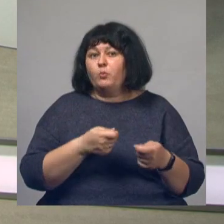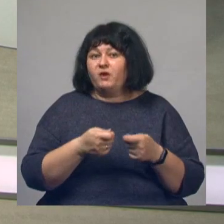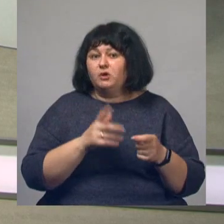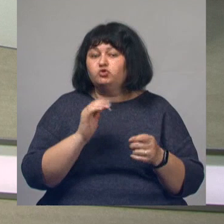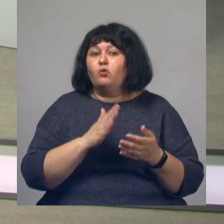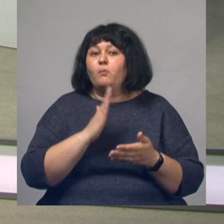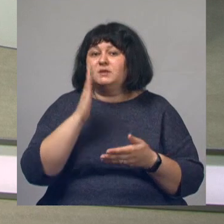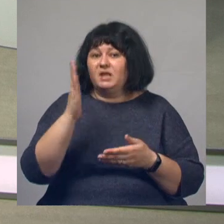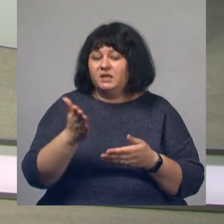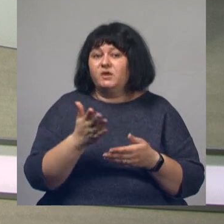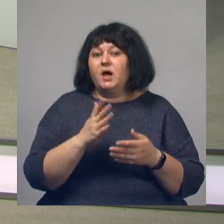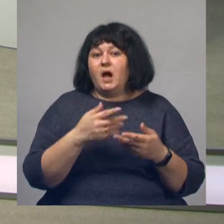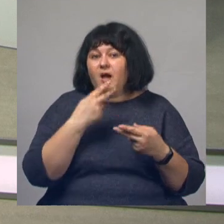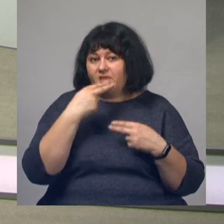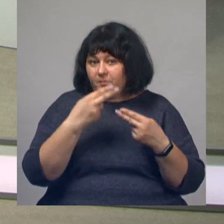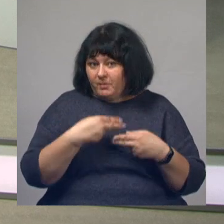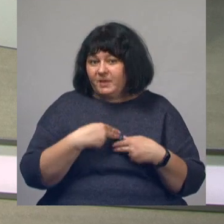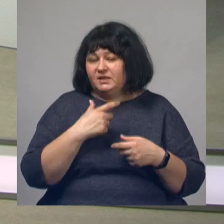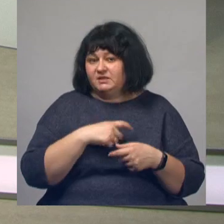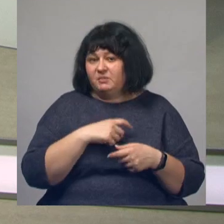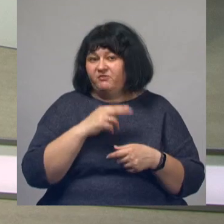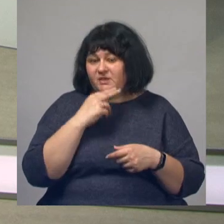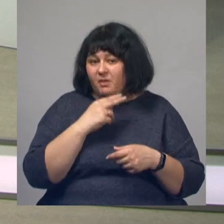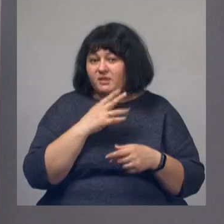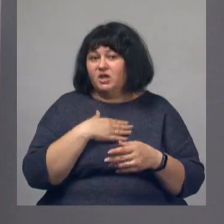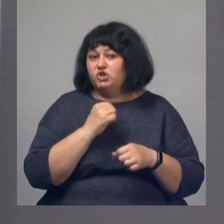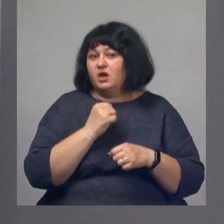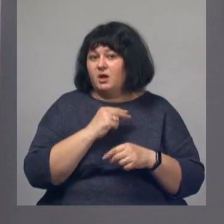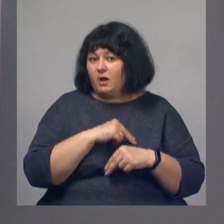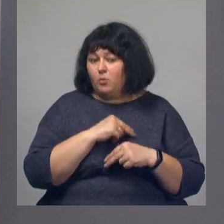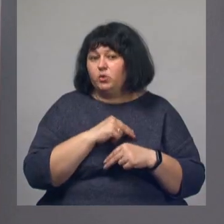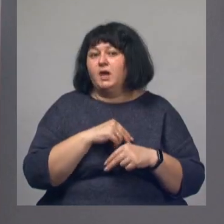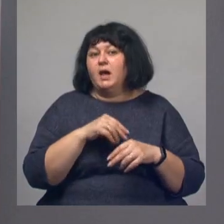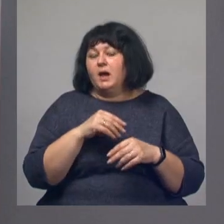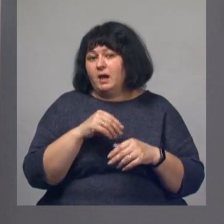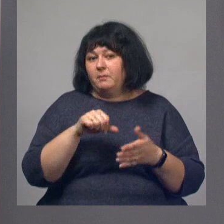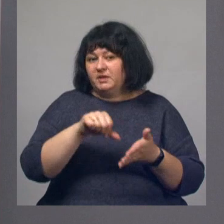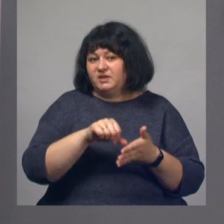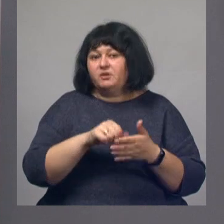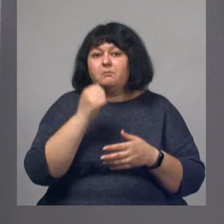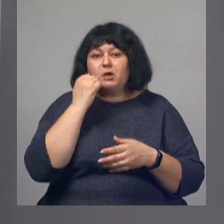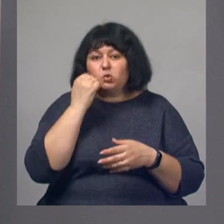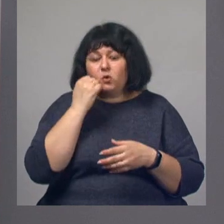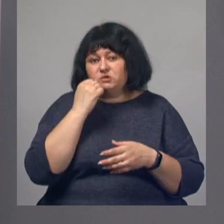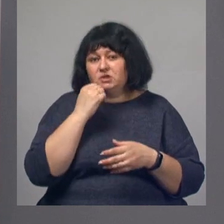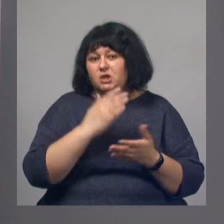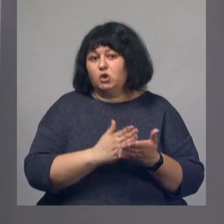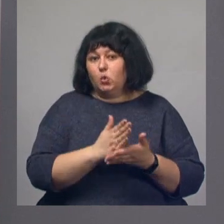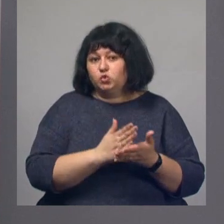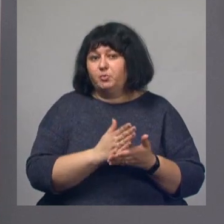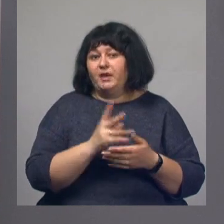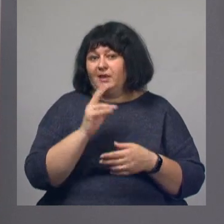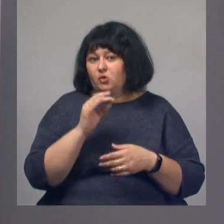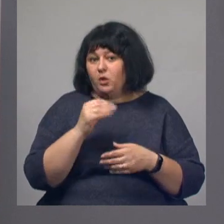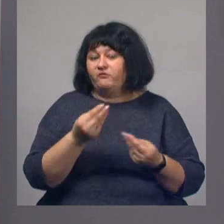впоследствии обратило на себя внимание нашей работы представителей московской службы кинологической и дало нам